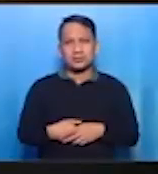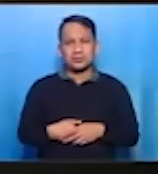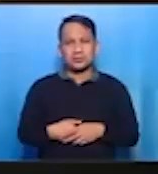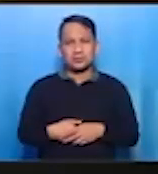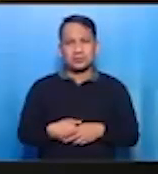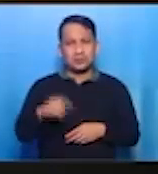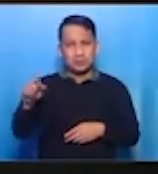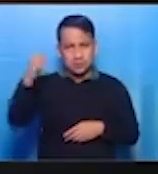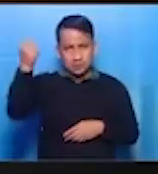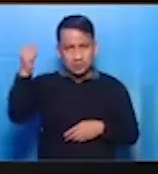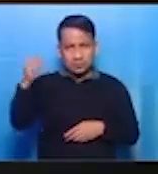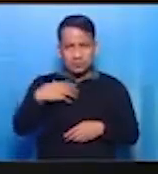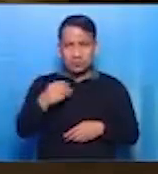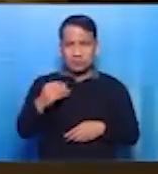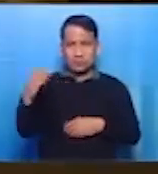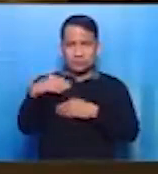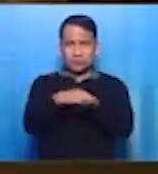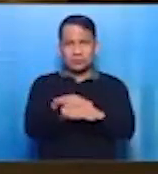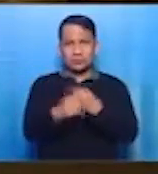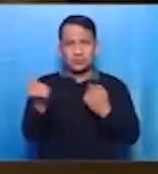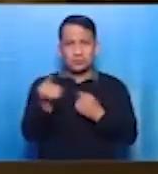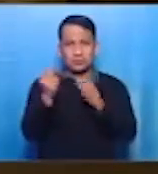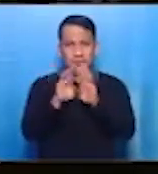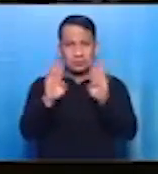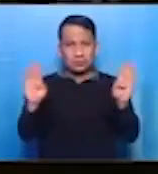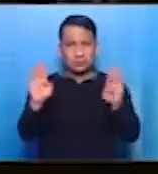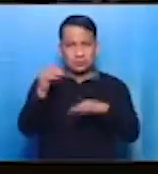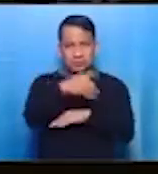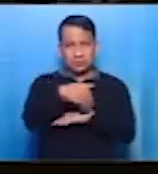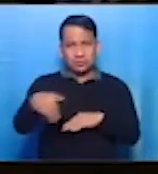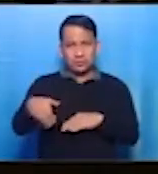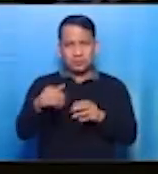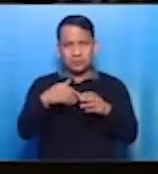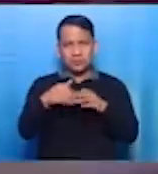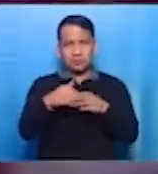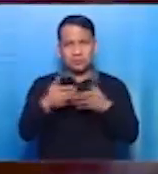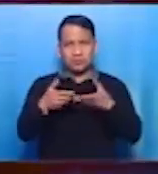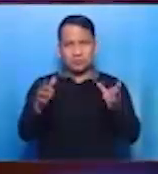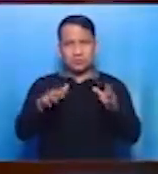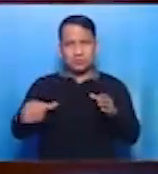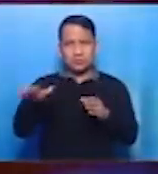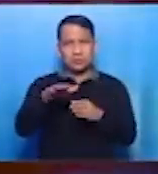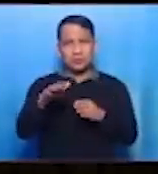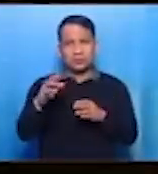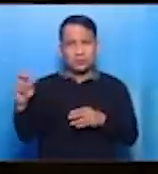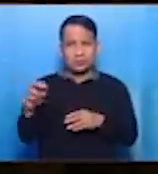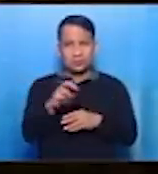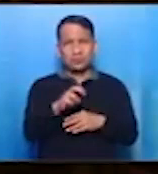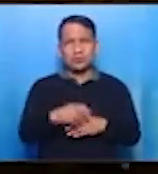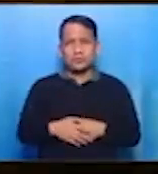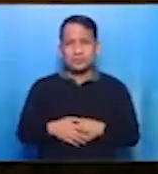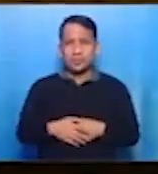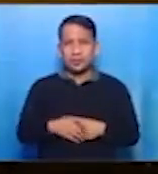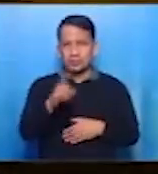Ang bar na ito sa White Beach sa Puerto Galera ang tanging nagbuka sa unang gabi ng mas maluwag na restriction para sa mga turista.